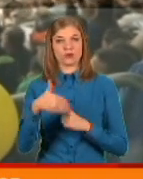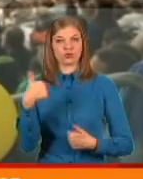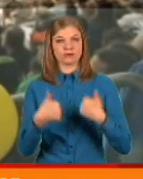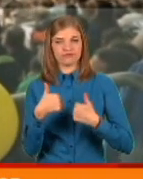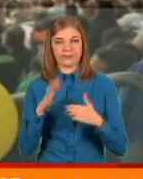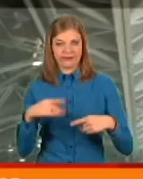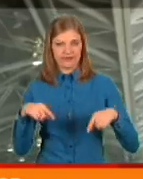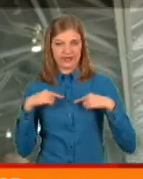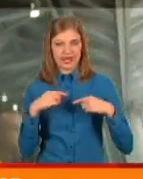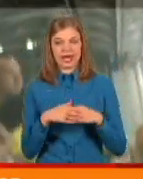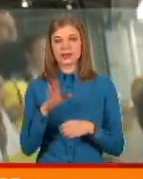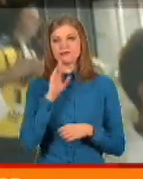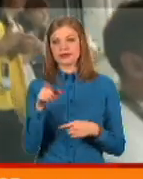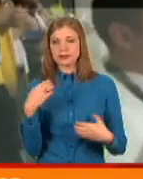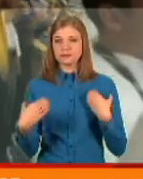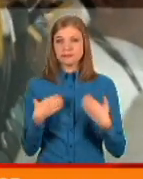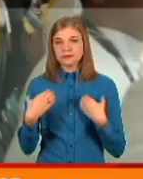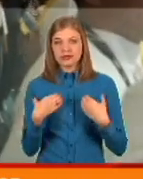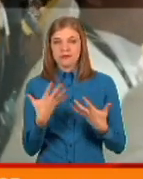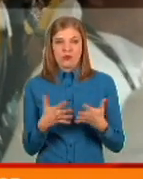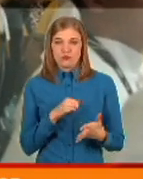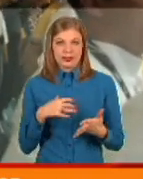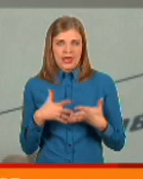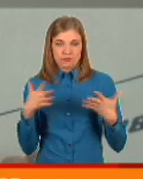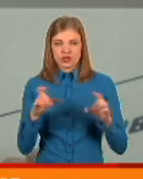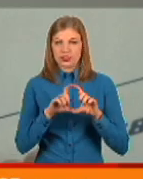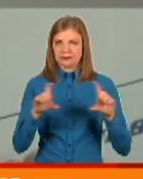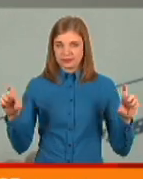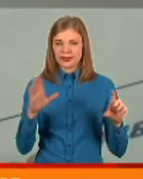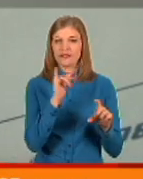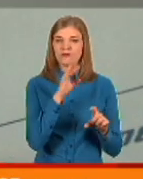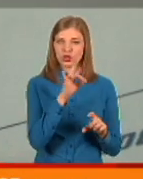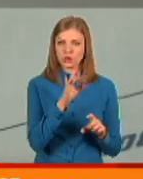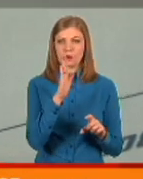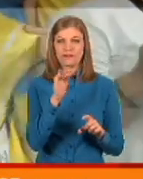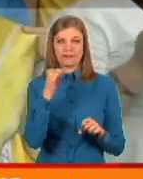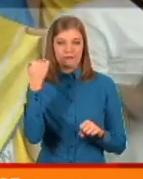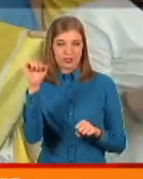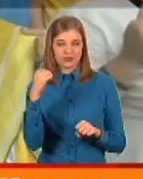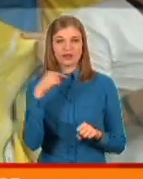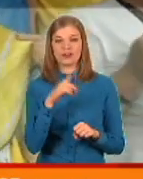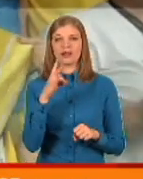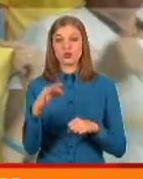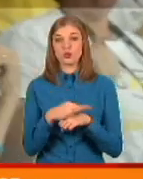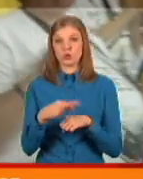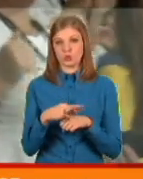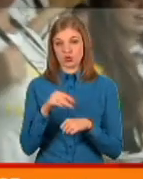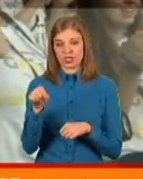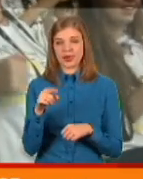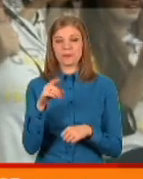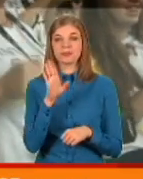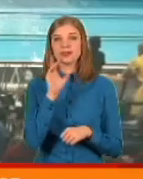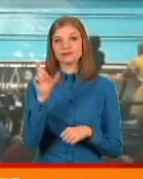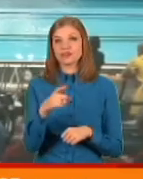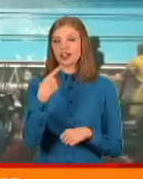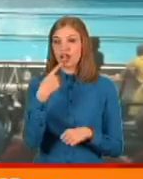змагатиметься у фіналі. Вона переймається чи не найдужче? З плакатом «Віктор Вікторі» дружина українського нескореного плавця Шинкарука.